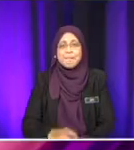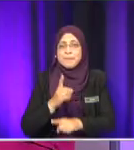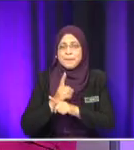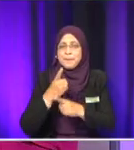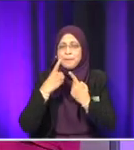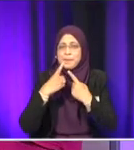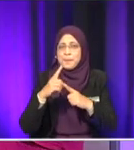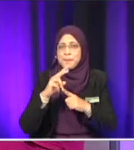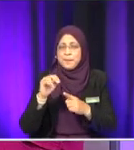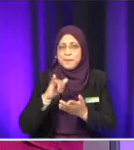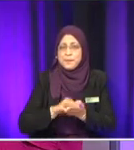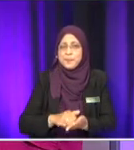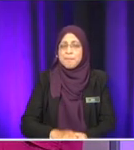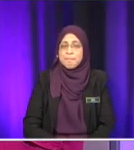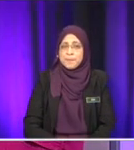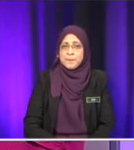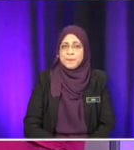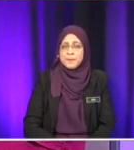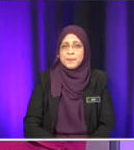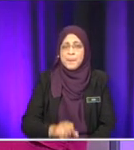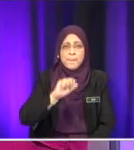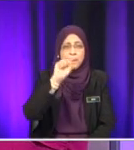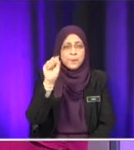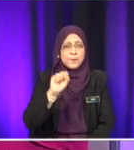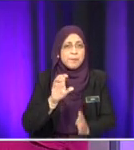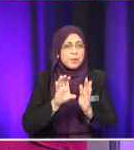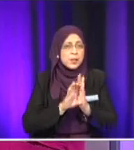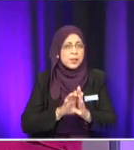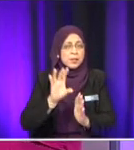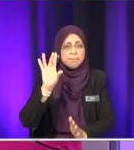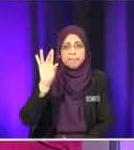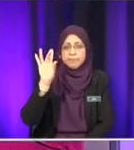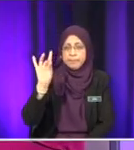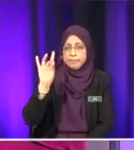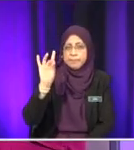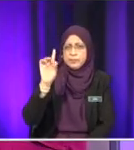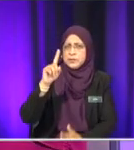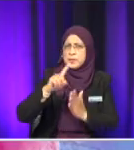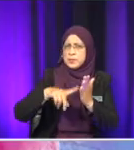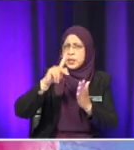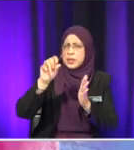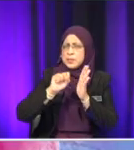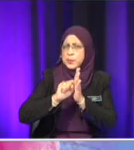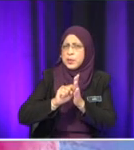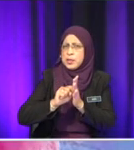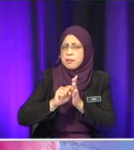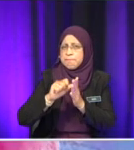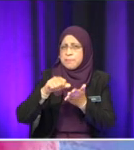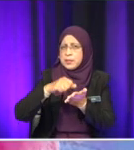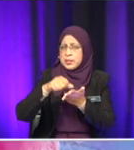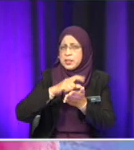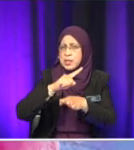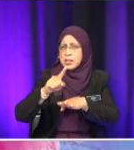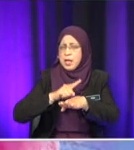dan kita teruskan dengan soal lain contoh 8 oke apakah simbolik kepada Arca zaman